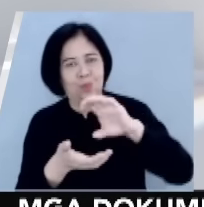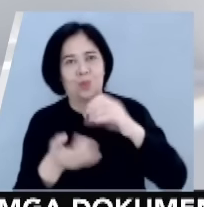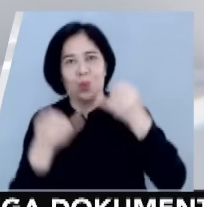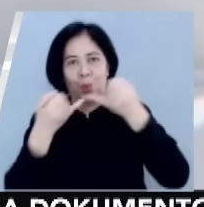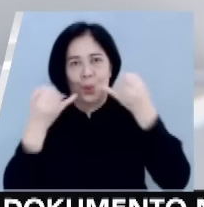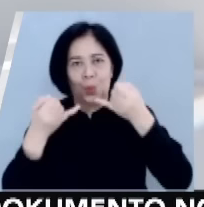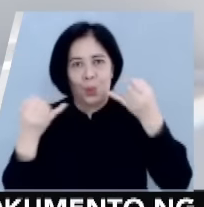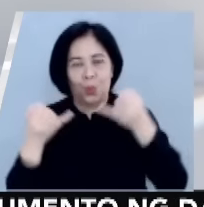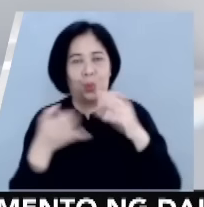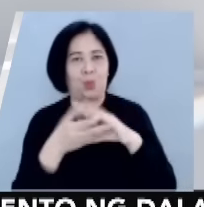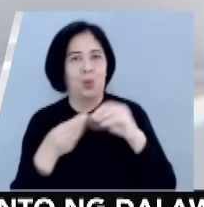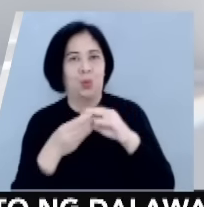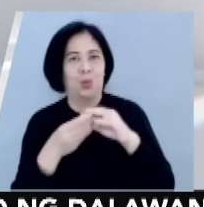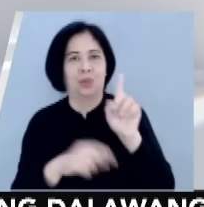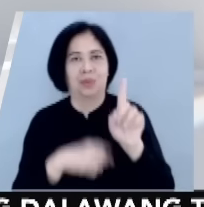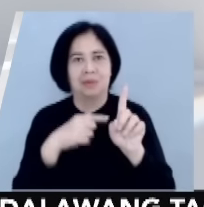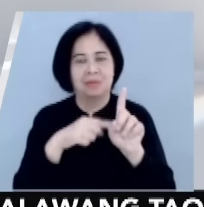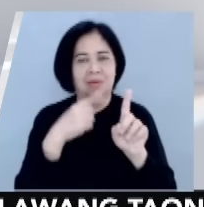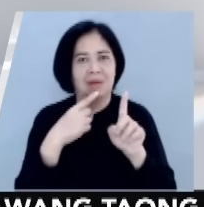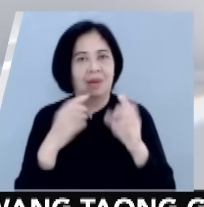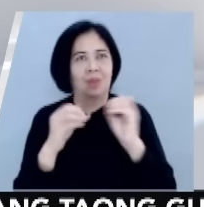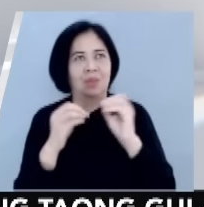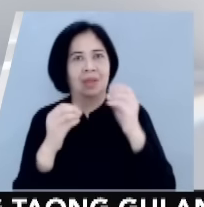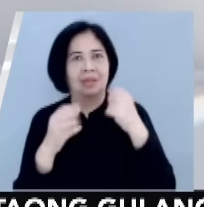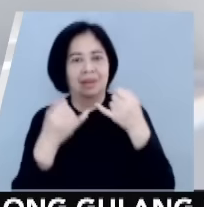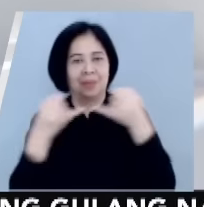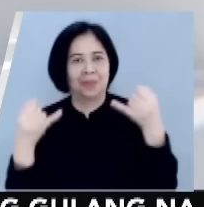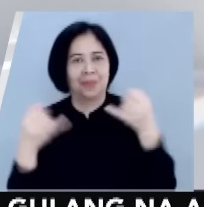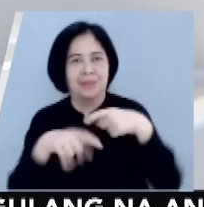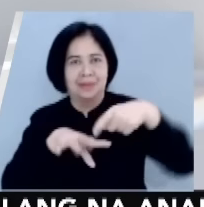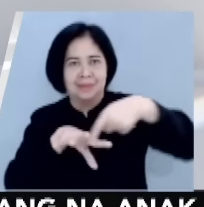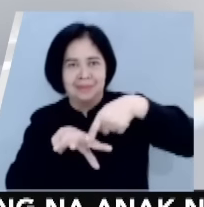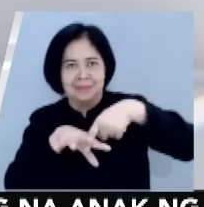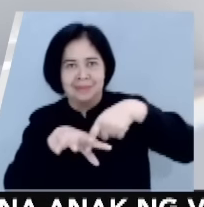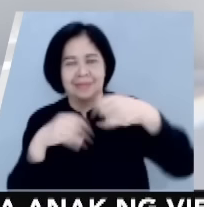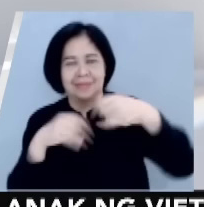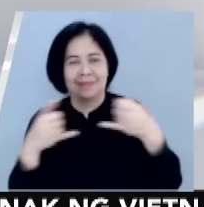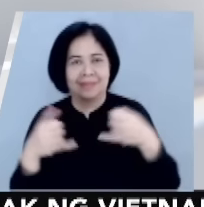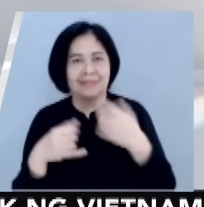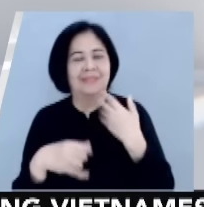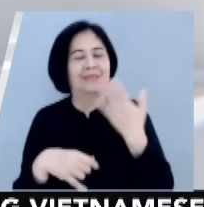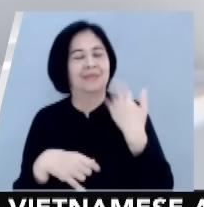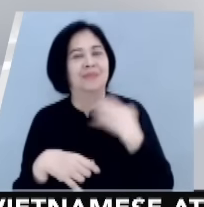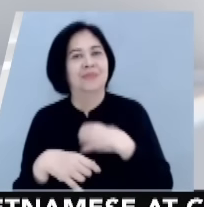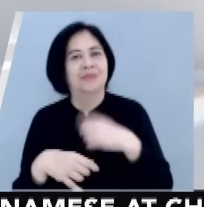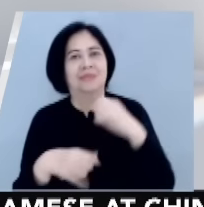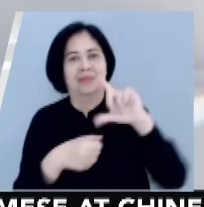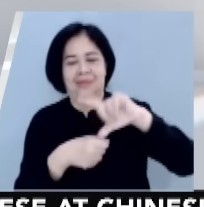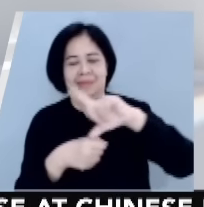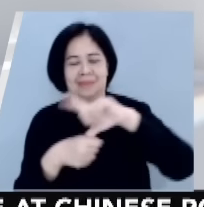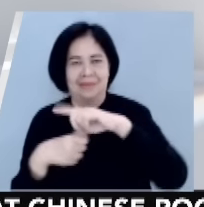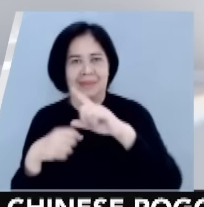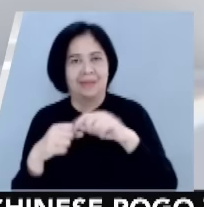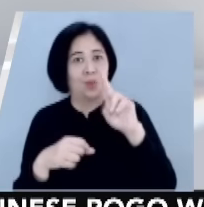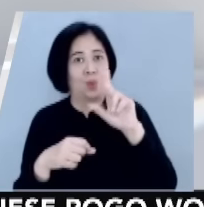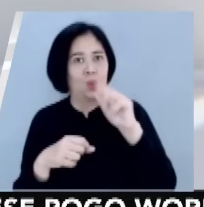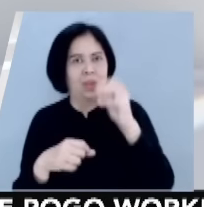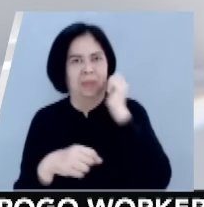Kwento naman ng isa, wala nang alambre ang kanyang chinelas. Craving na lang din daw ang sardina sa halip na ulam sa